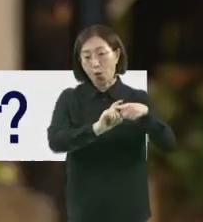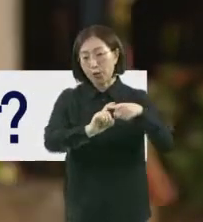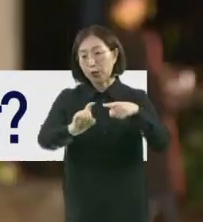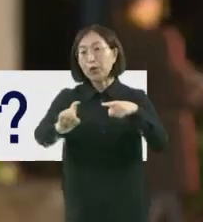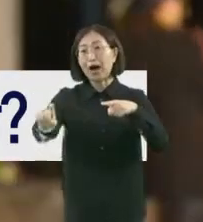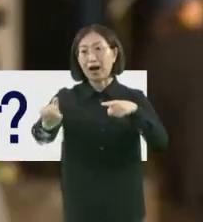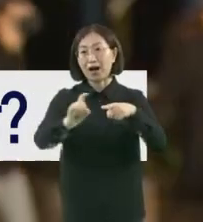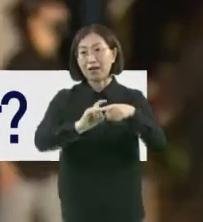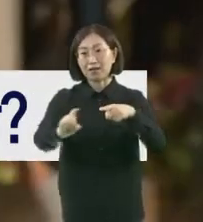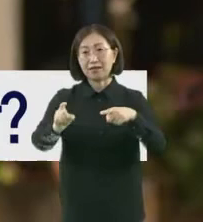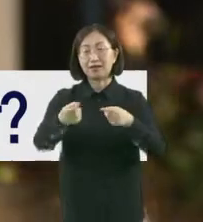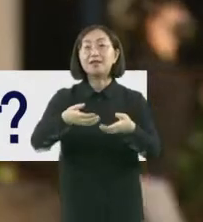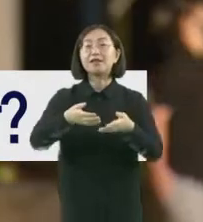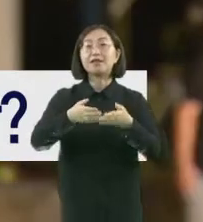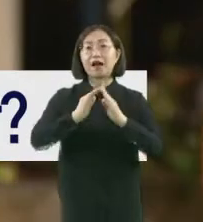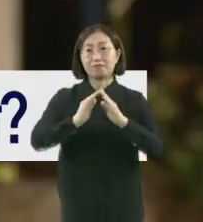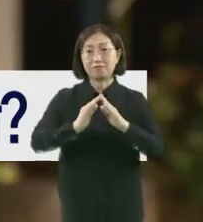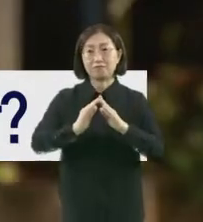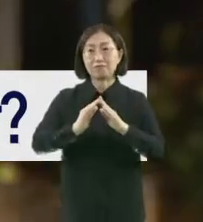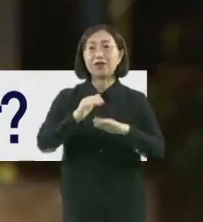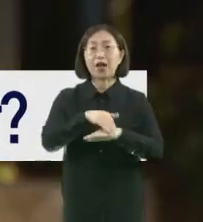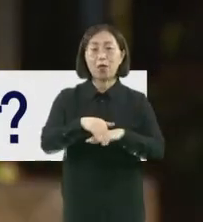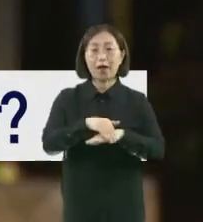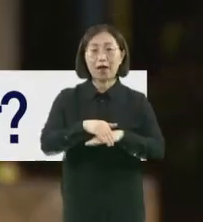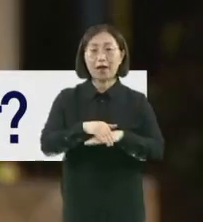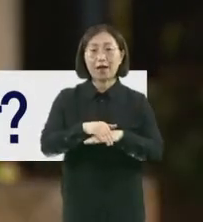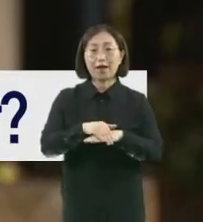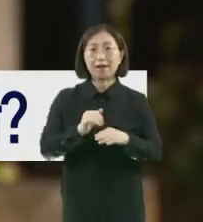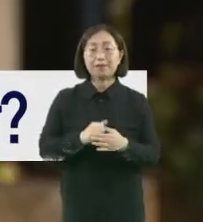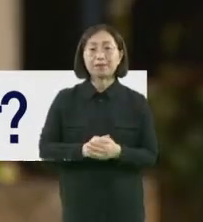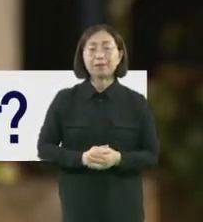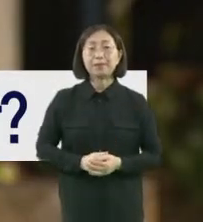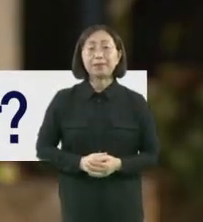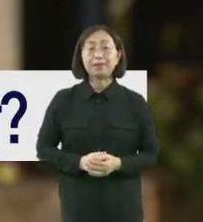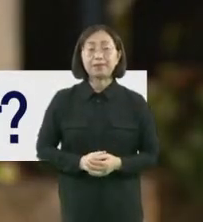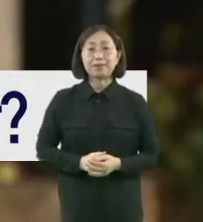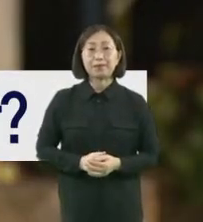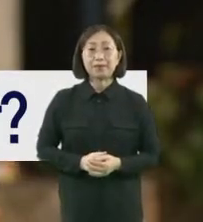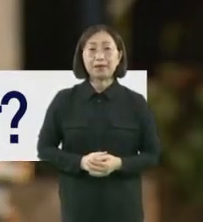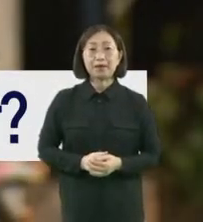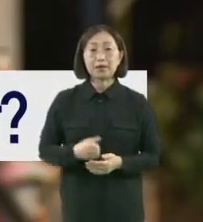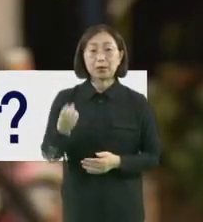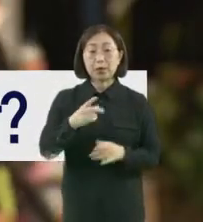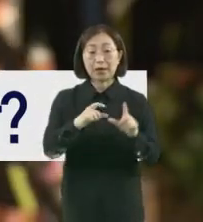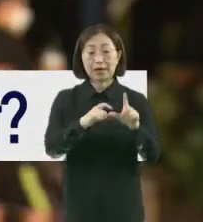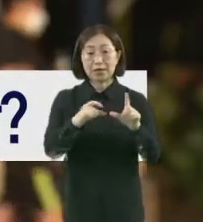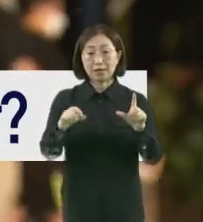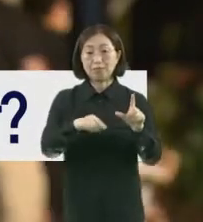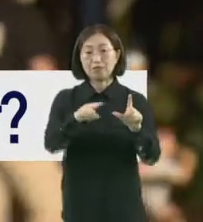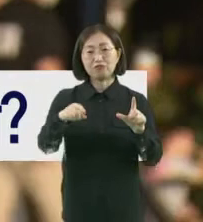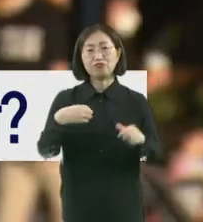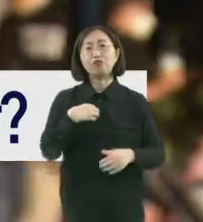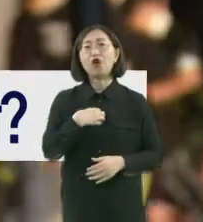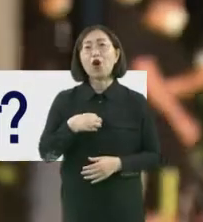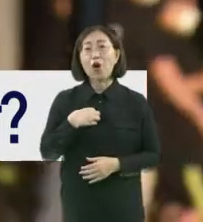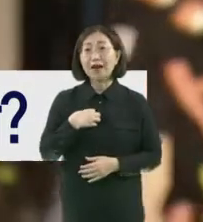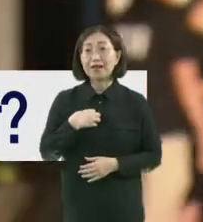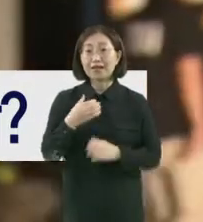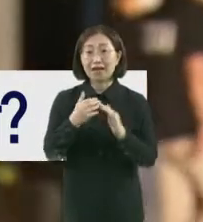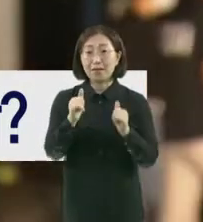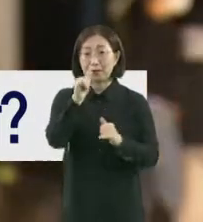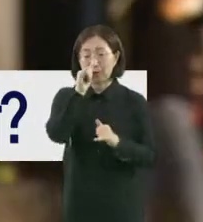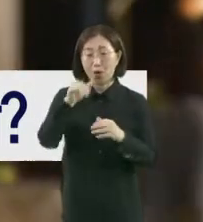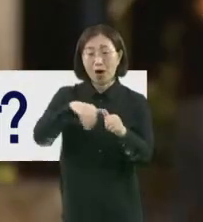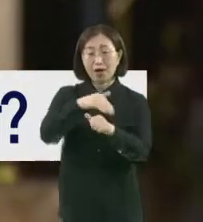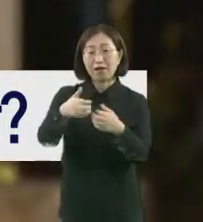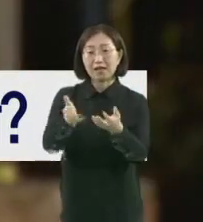계획이 완료되면 본격적인 행정 절차에 밟을 생각이고요. 또 일부 우려하는